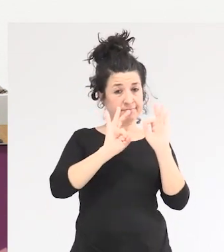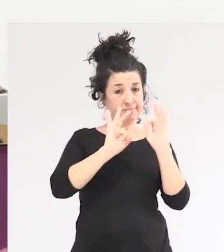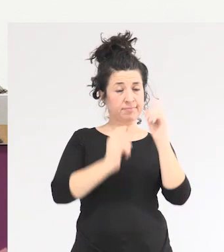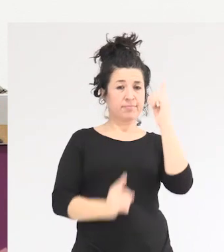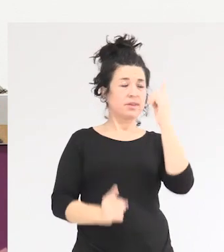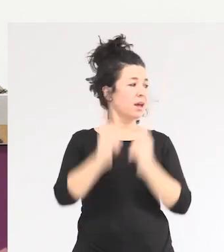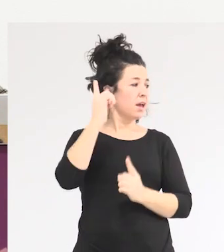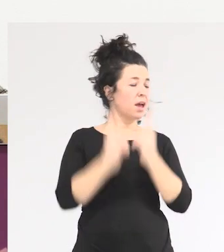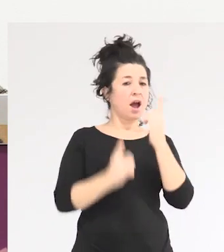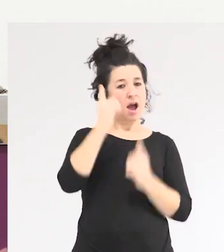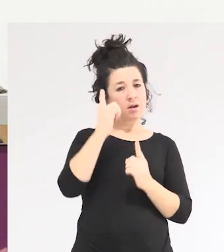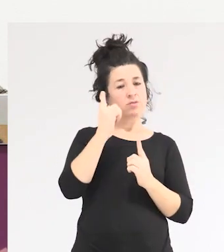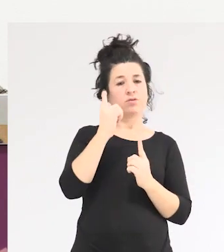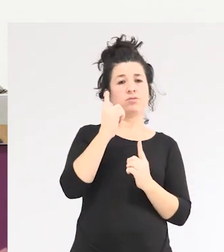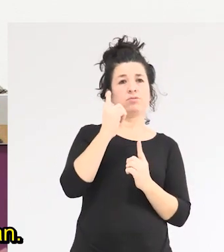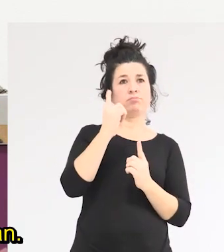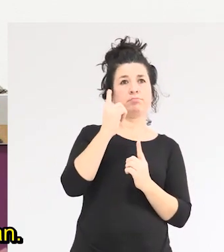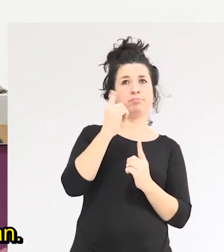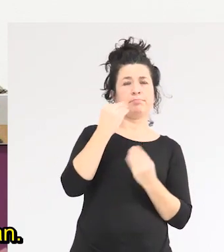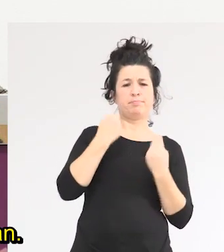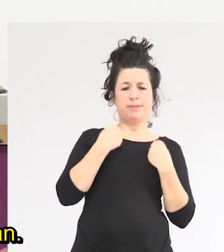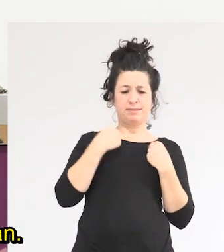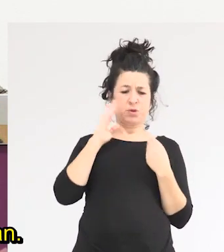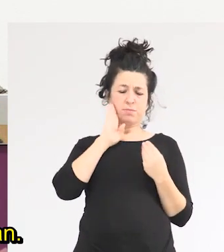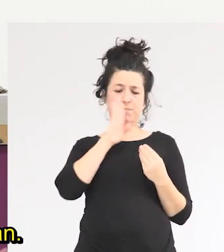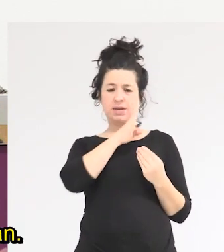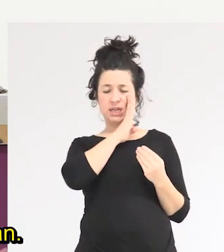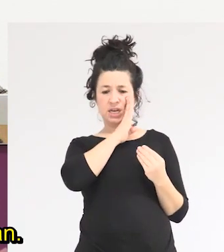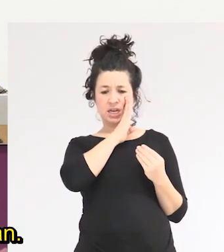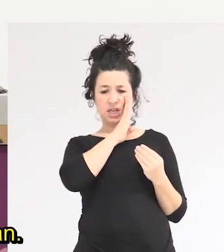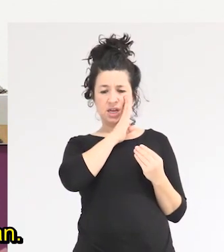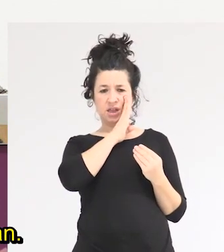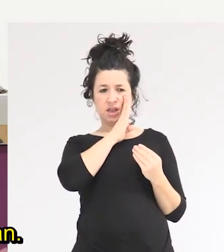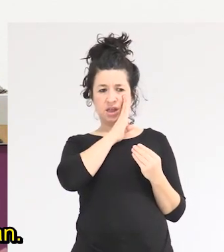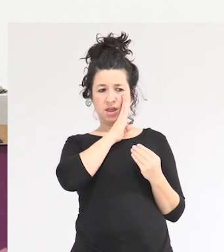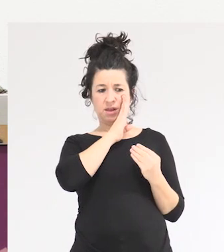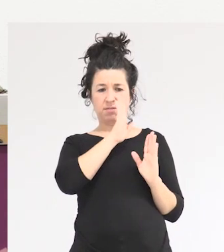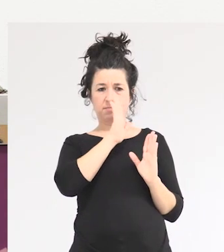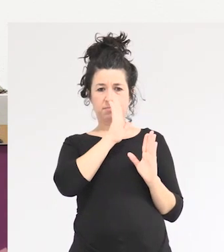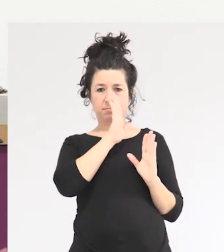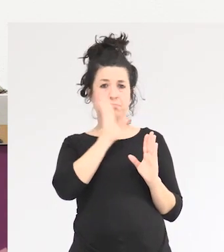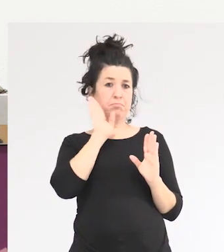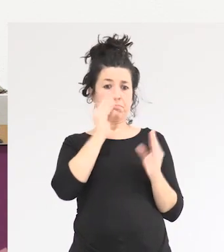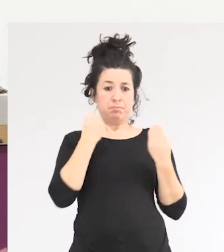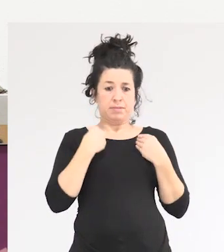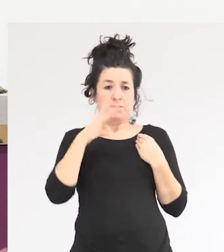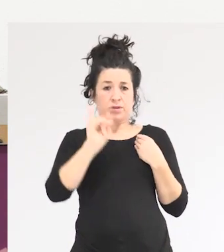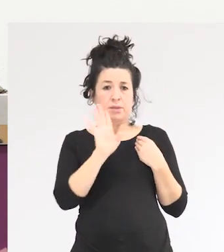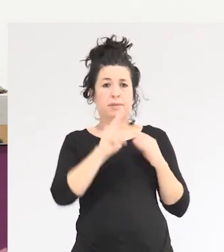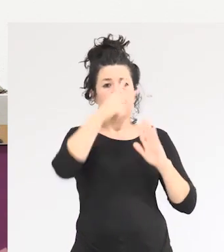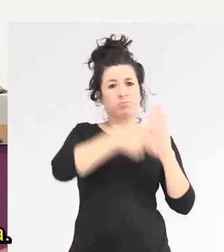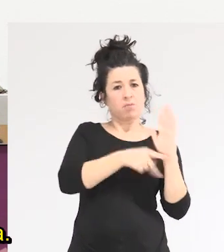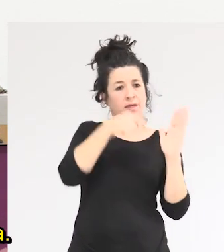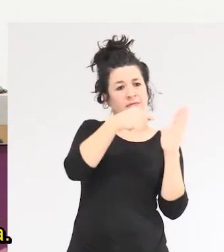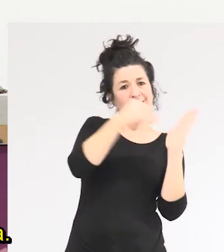batzuk amatasunak eta amatasuna bizi dugu, eta ez gaude amatasun normatibo hortan. Orduan, kontzeptu berri bat utziko